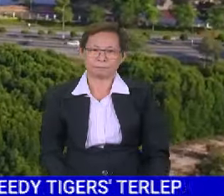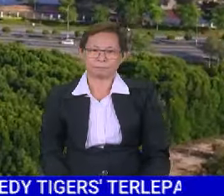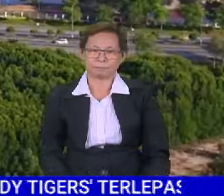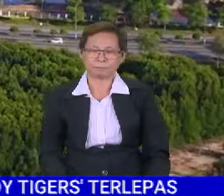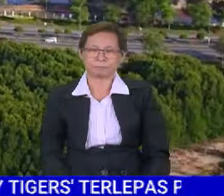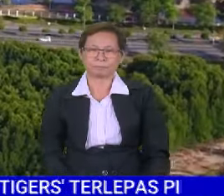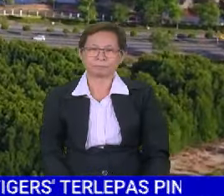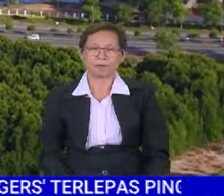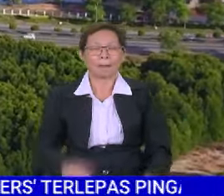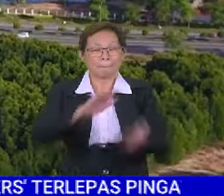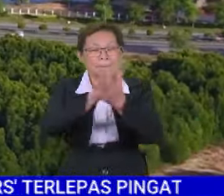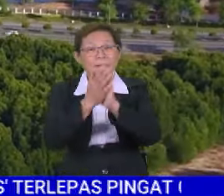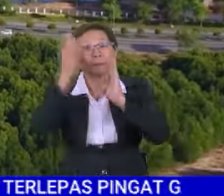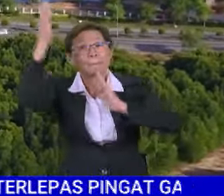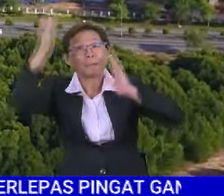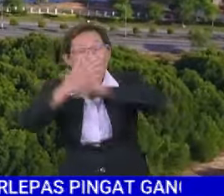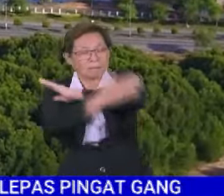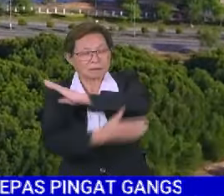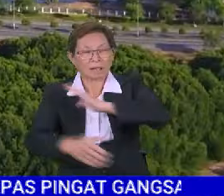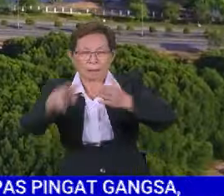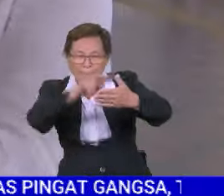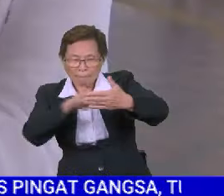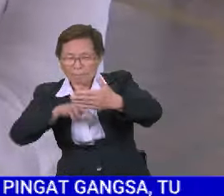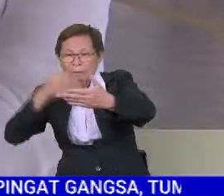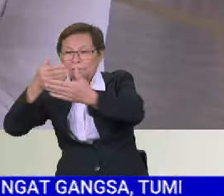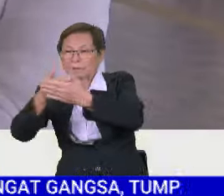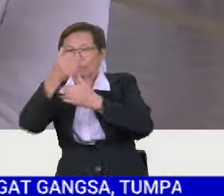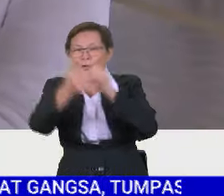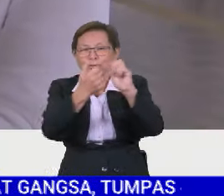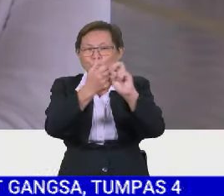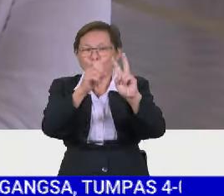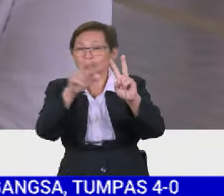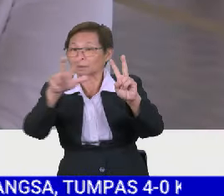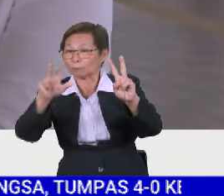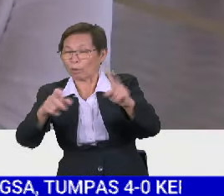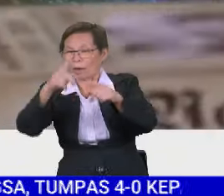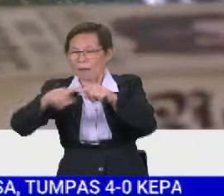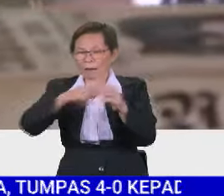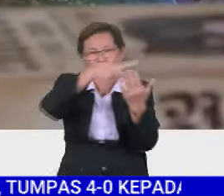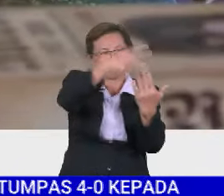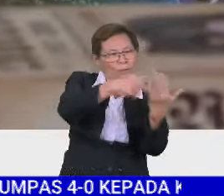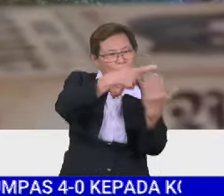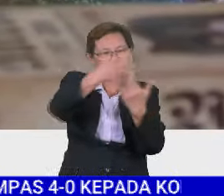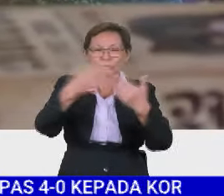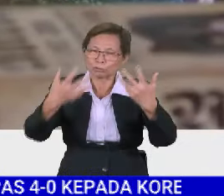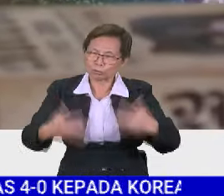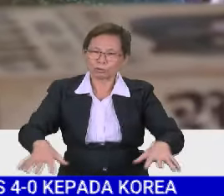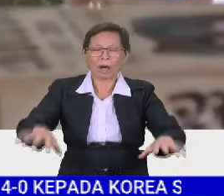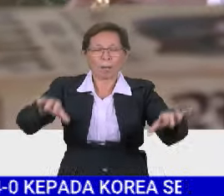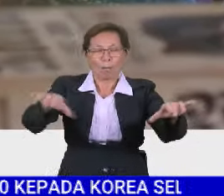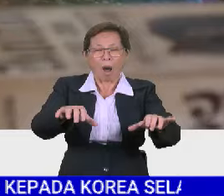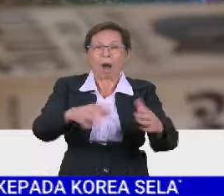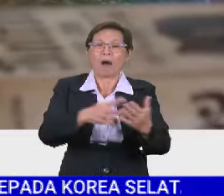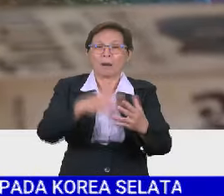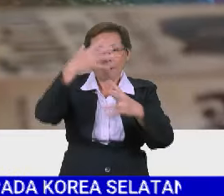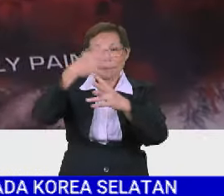dalam usaha menjadikan Malaysia negara membaca menjelang 2030 berbagai inisiatif direncana termasuk melalui